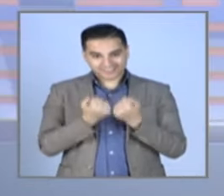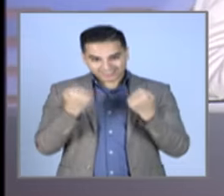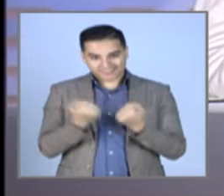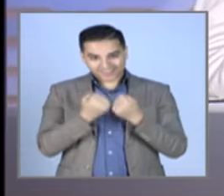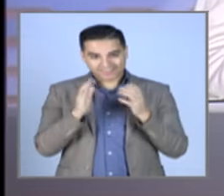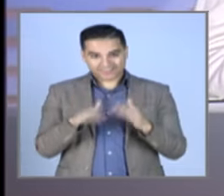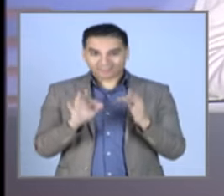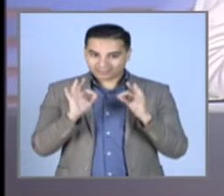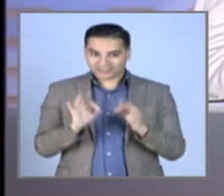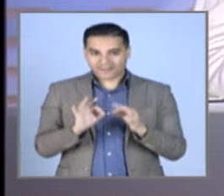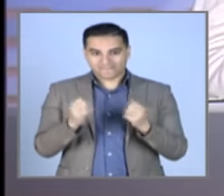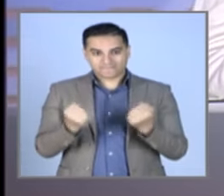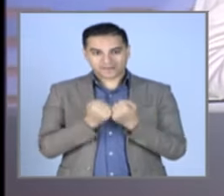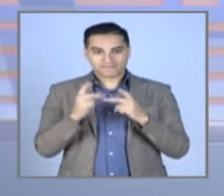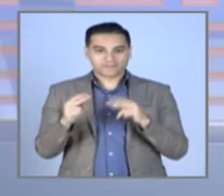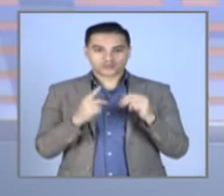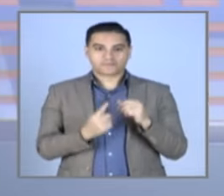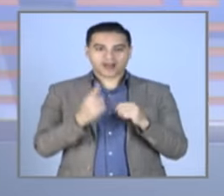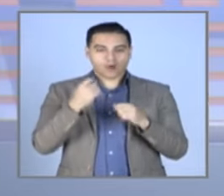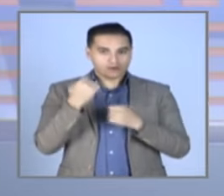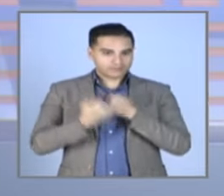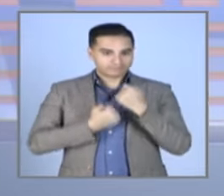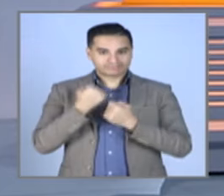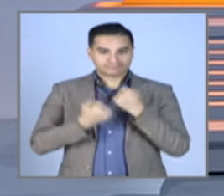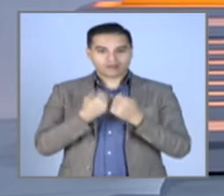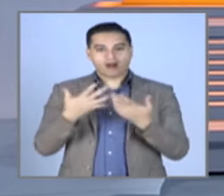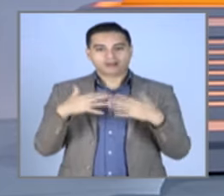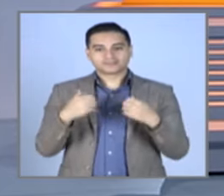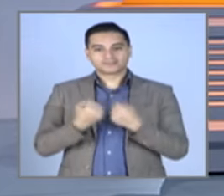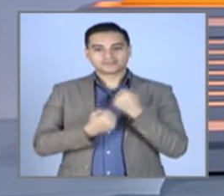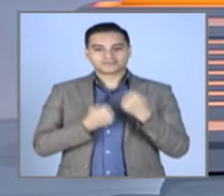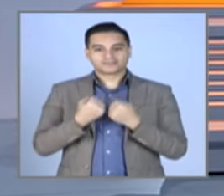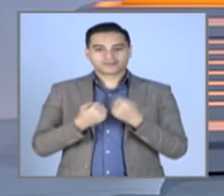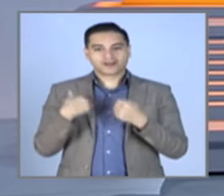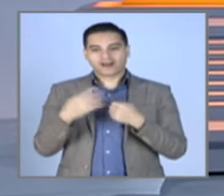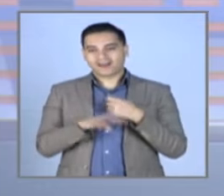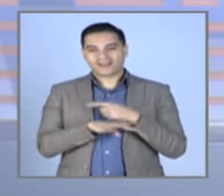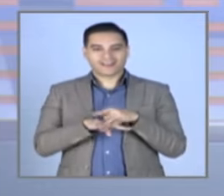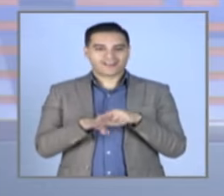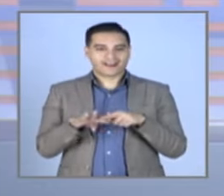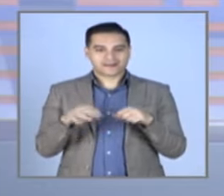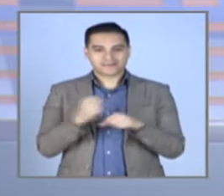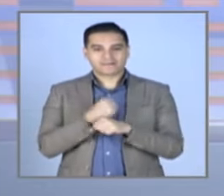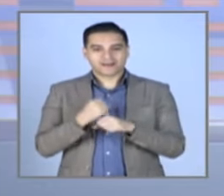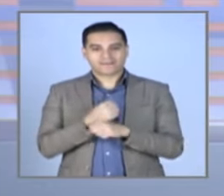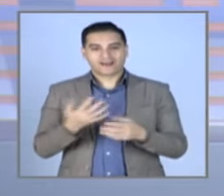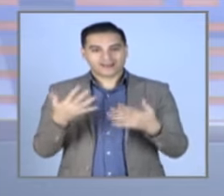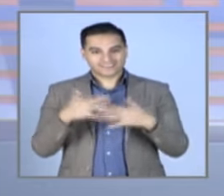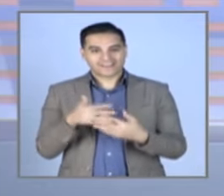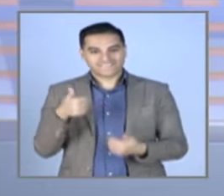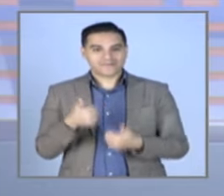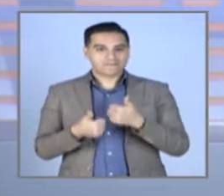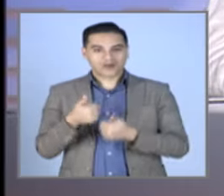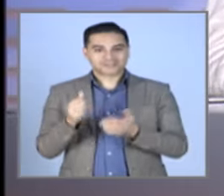حصلت؟ ايوه طبعا، يعني الموسم الاول. مين اكتر حد بيعمل مجهود؟ لا احنا الاربعه فعلا. يعني